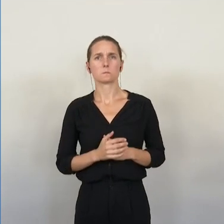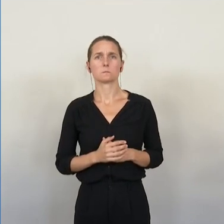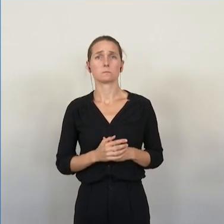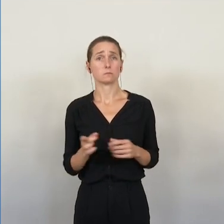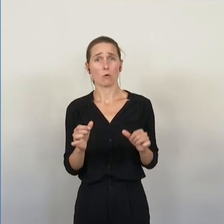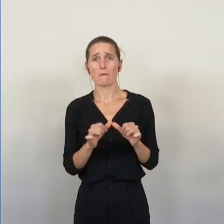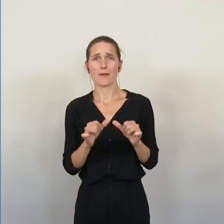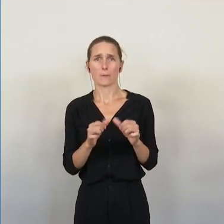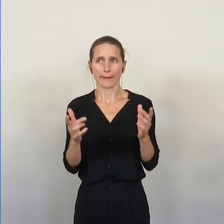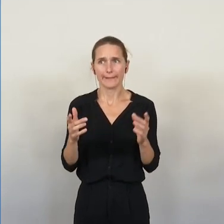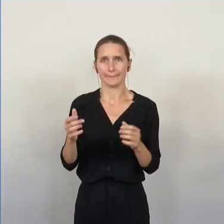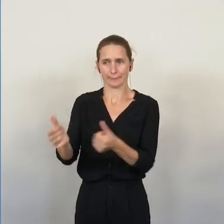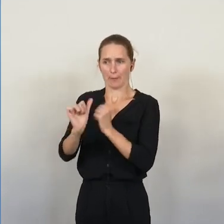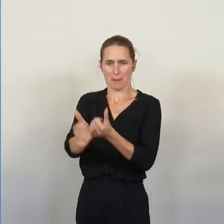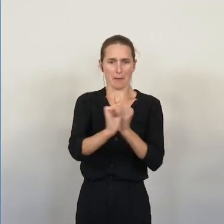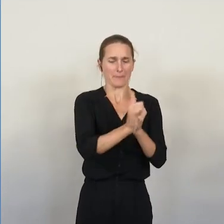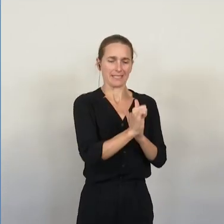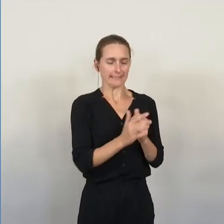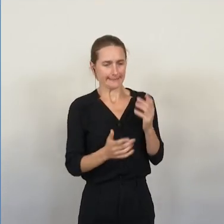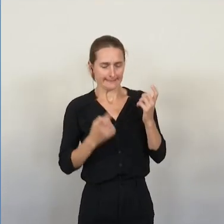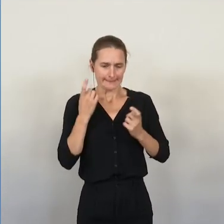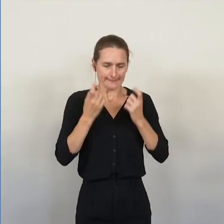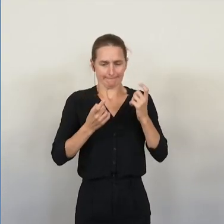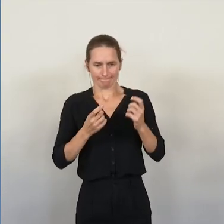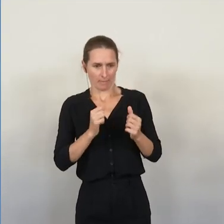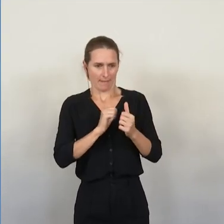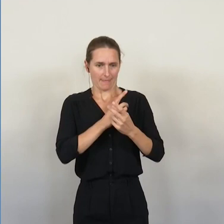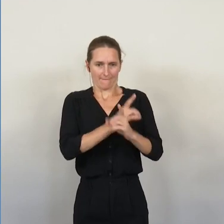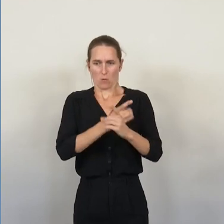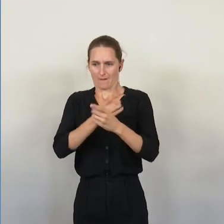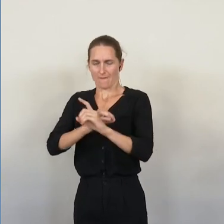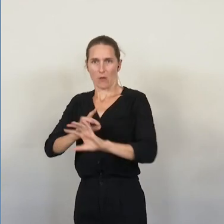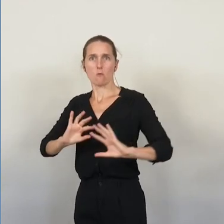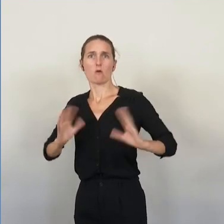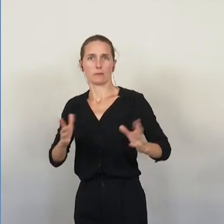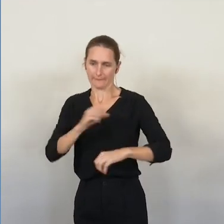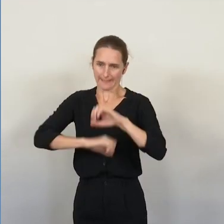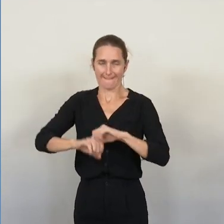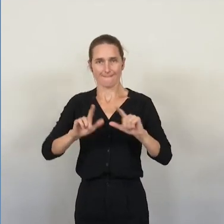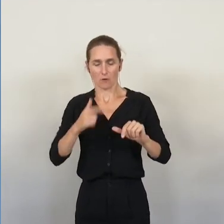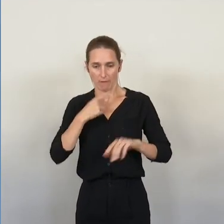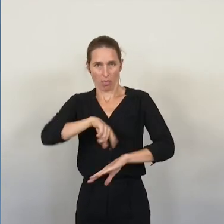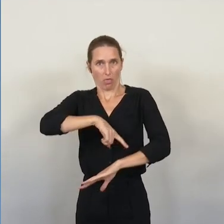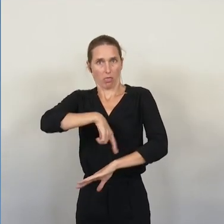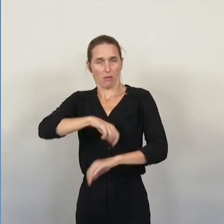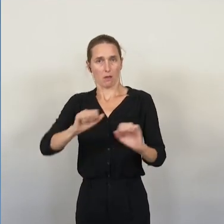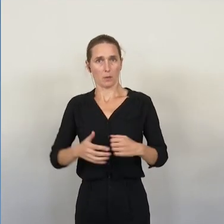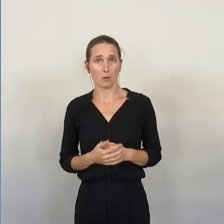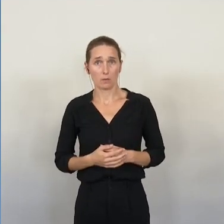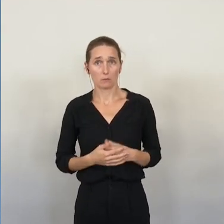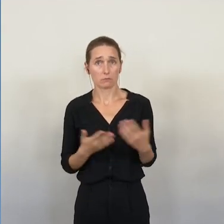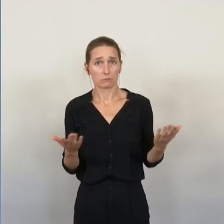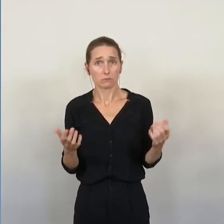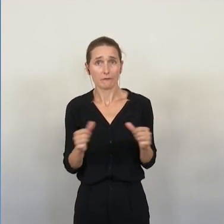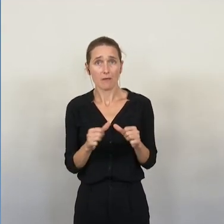défense devant les différentes cours de justice Vous ne détruisez pas seulement le peu de crédit qui reste à la vie politique vous ne